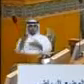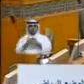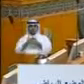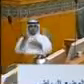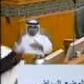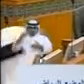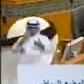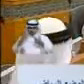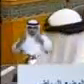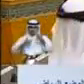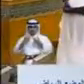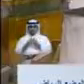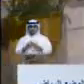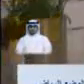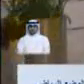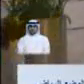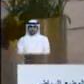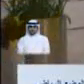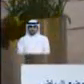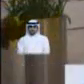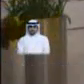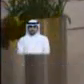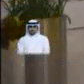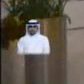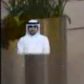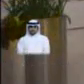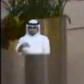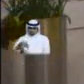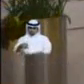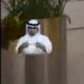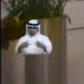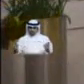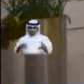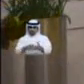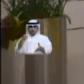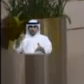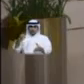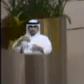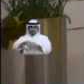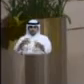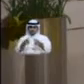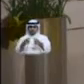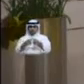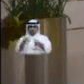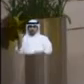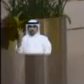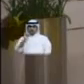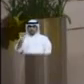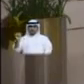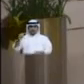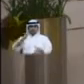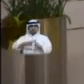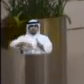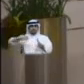الامه صباح غد الاربعاء. مع البداية الساخنة التي شهدها انطلاق الدور الانعقاد الرابع للفصل التشريعي